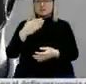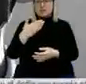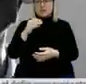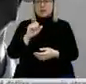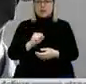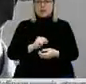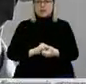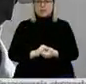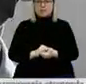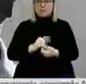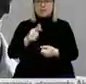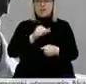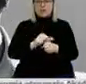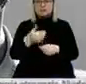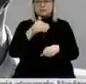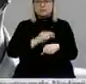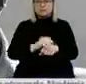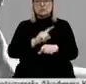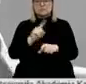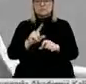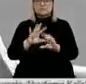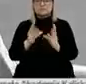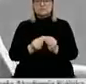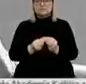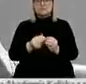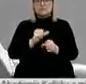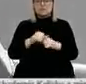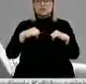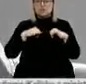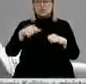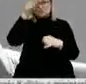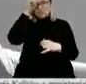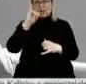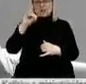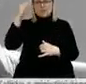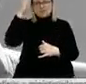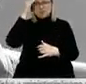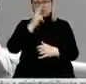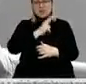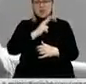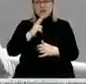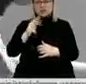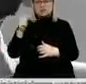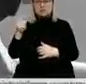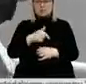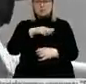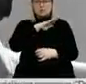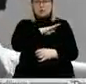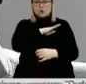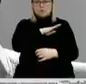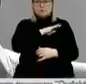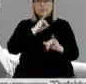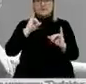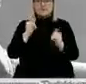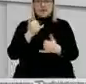Ja jestem pogodzony ze wszystkim. Ja jestem silnym człowiekiem i zdaję sobie sprawę z tego, że każdy musi umrzeć. Jak każdy